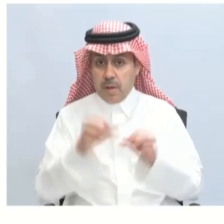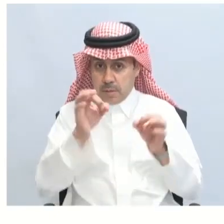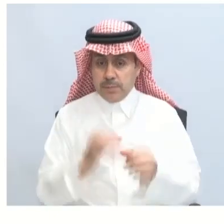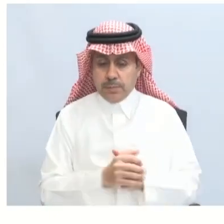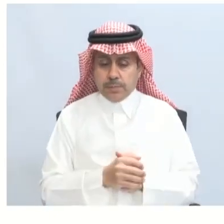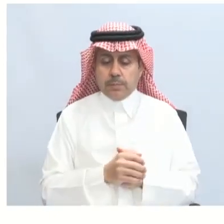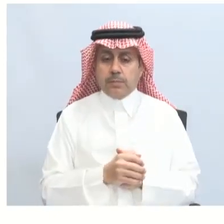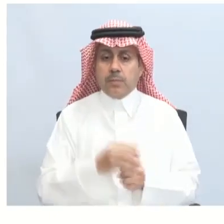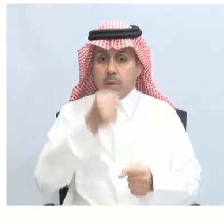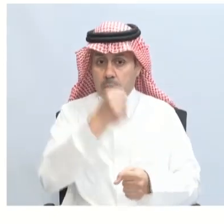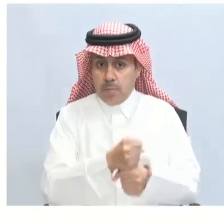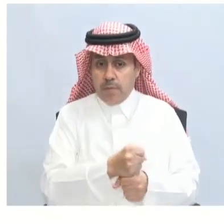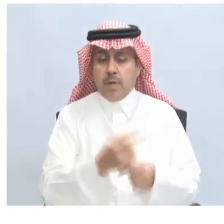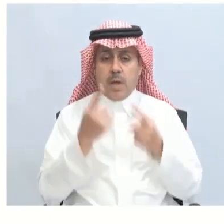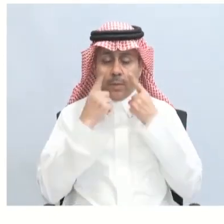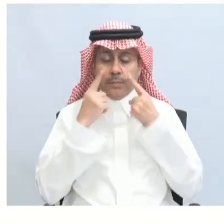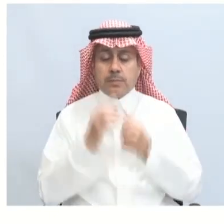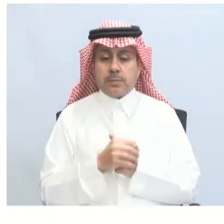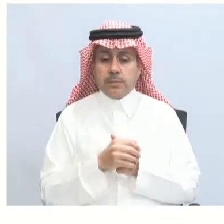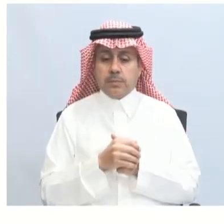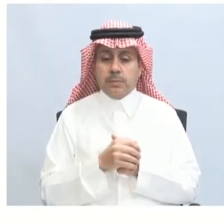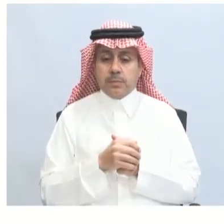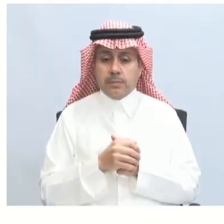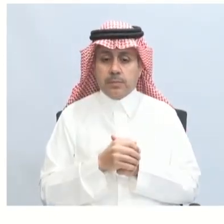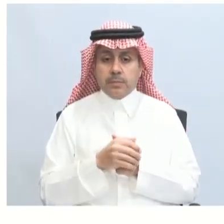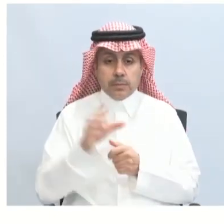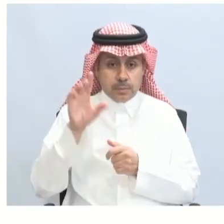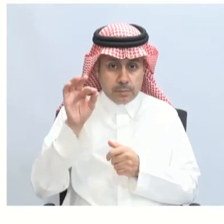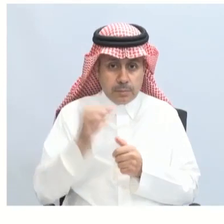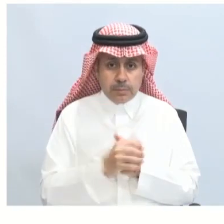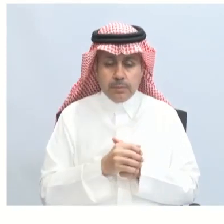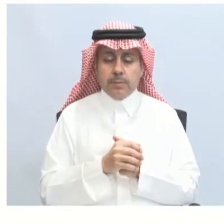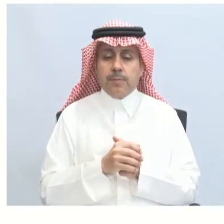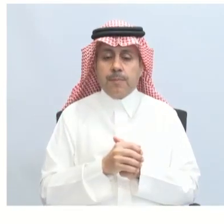واردت ان تقيمه في حياتك احسنتم